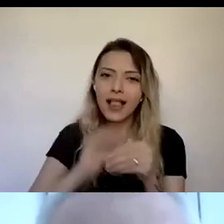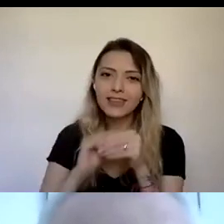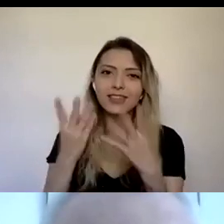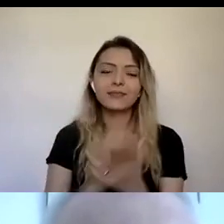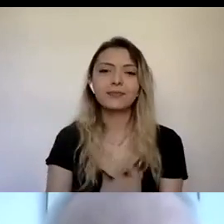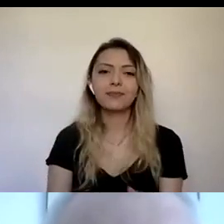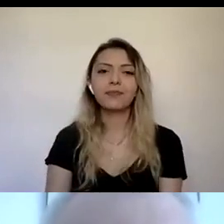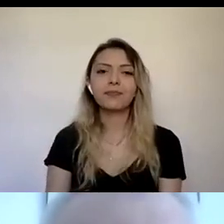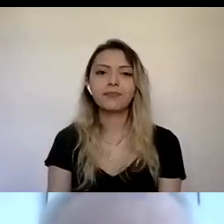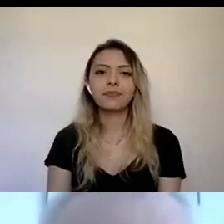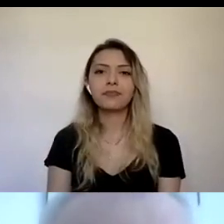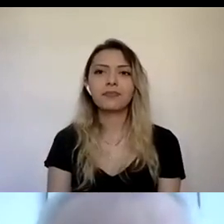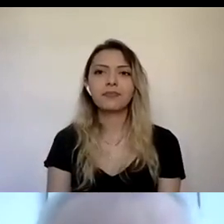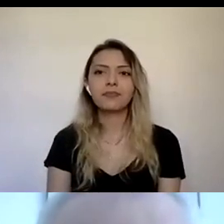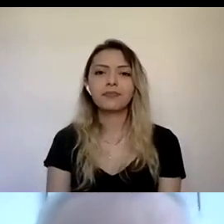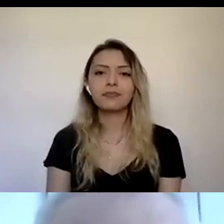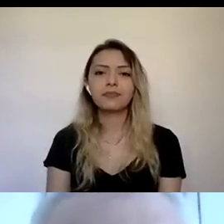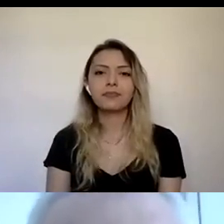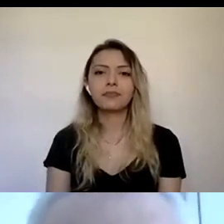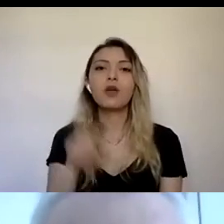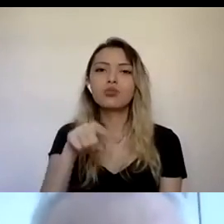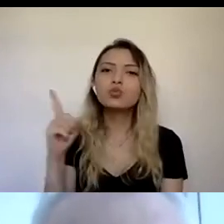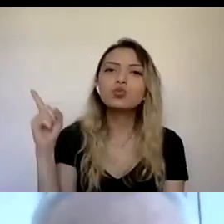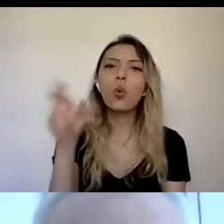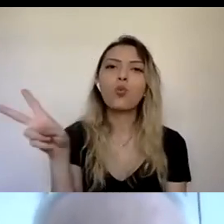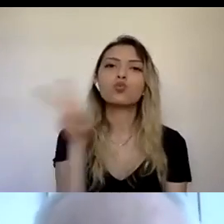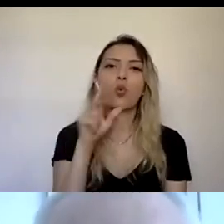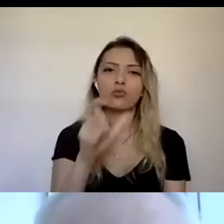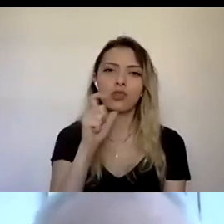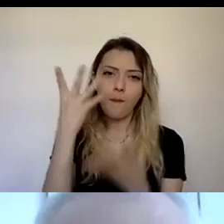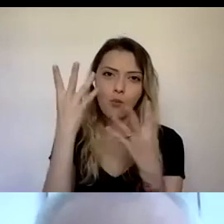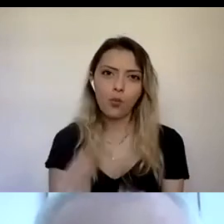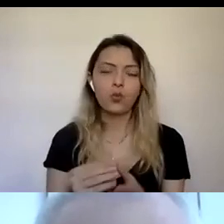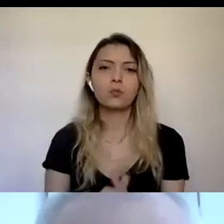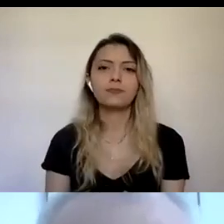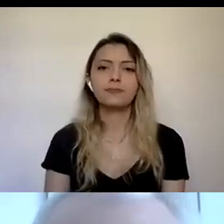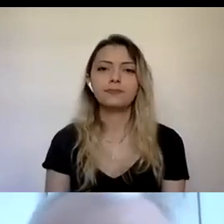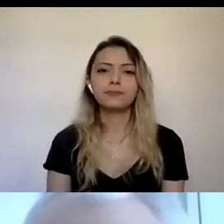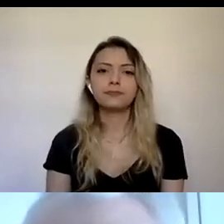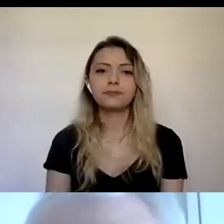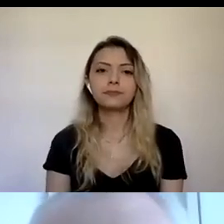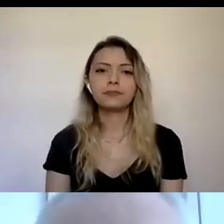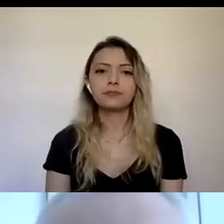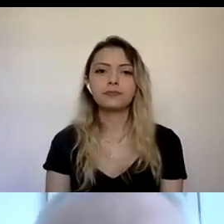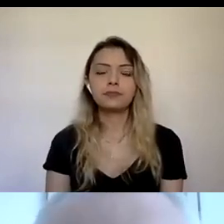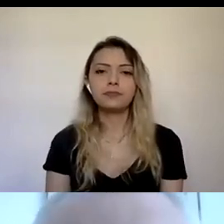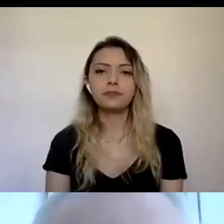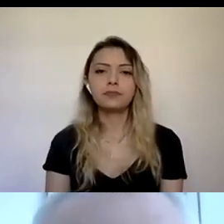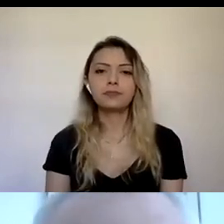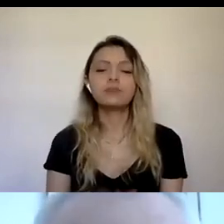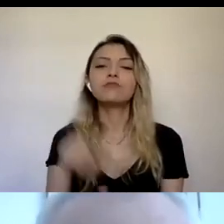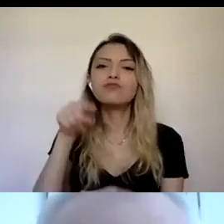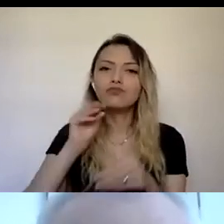Bu aslında soruyla son sorumuzu da yanıtlamış olduk. Bu vesileyle hem sevgili